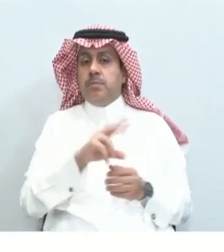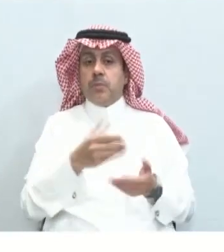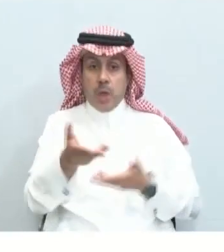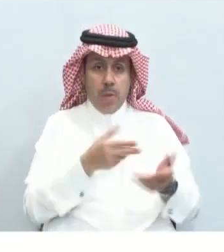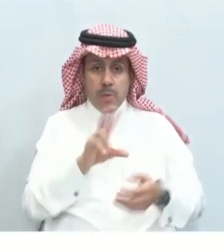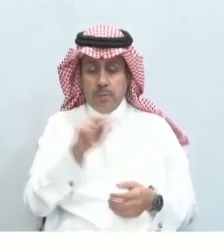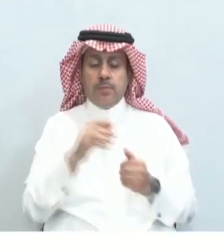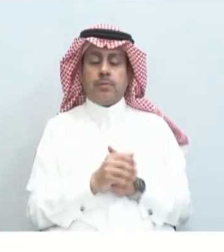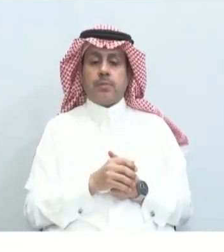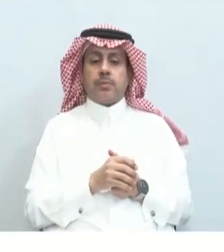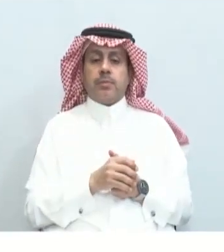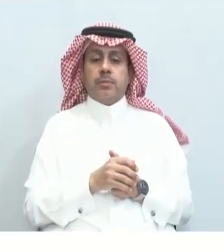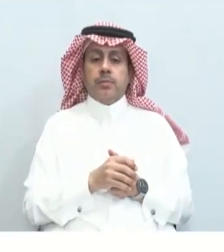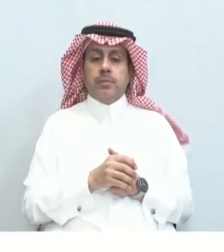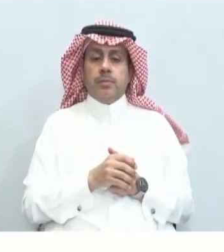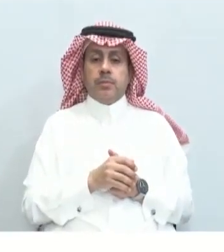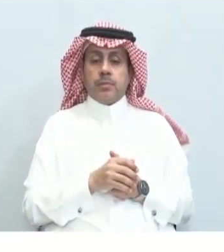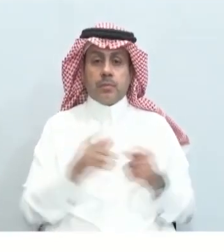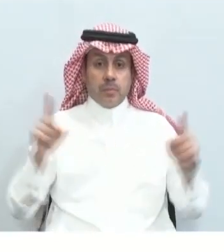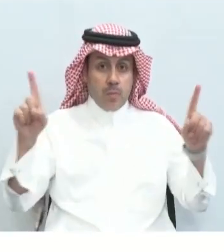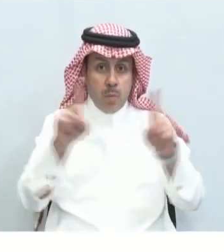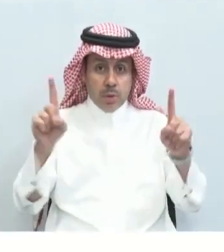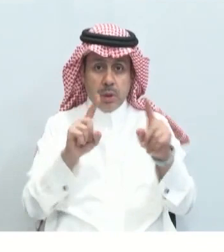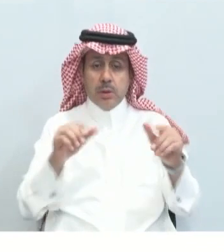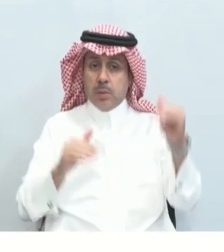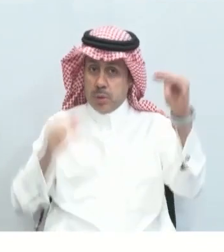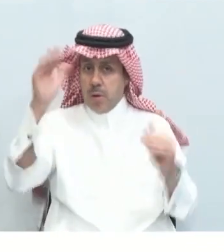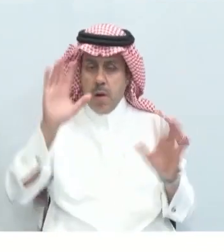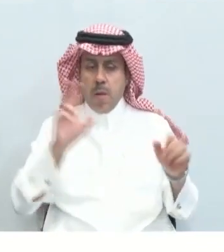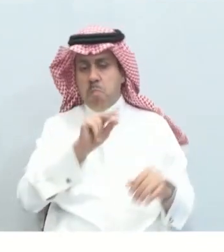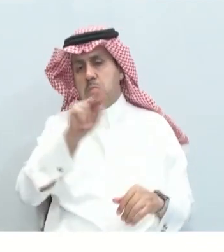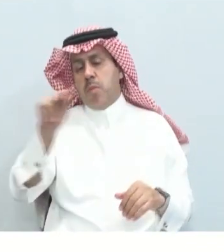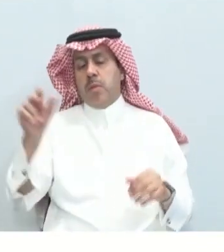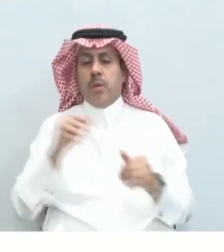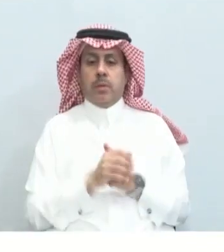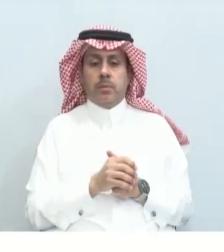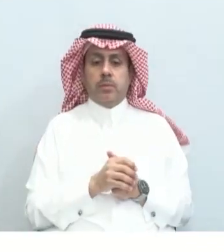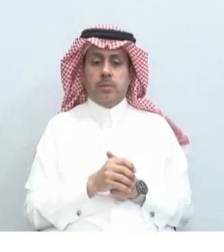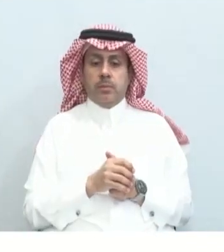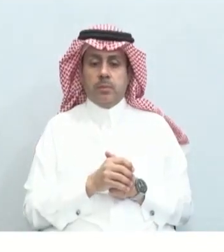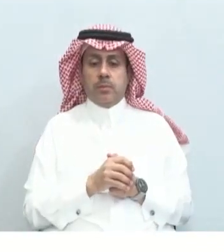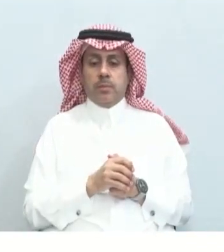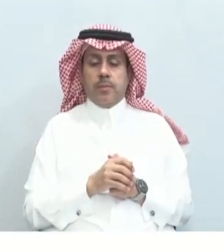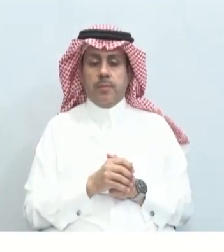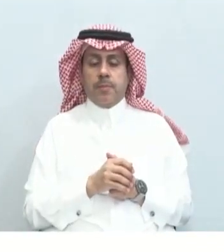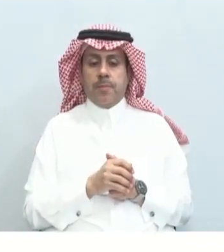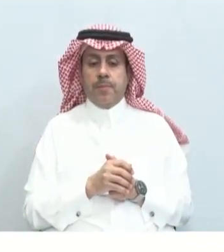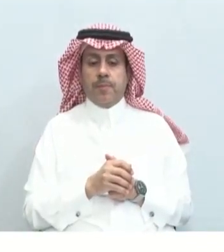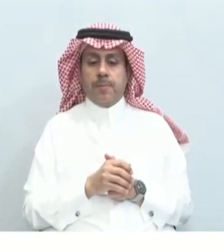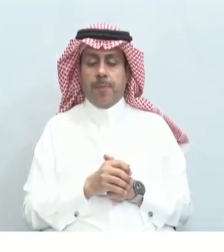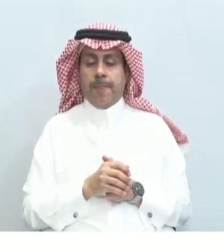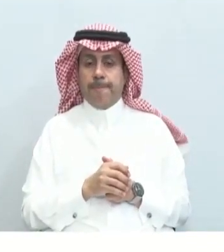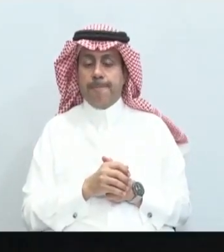مواجهه بعضهم بعضا لا يوجد مميزات تميز بعضهم بعضها